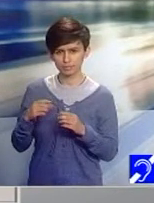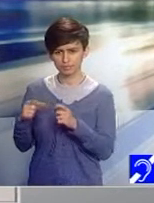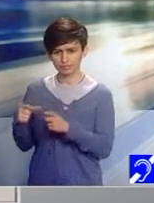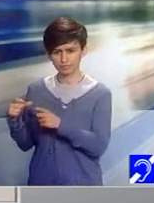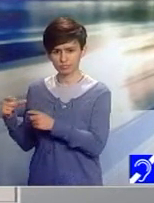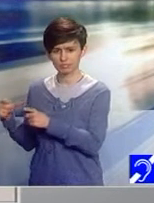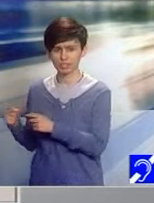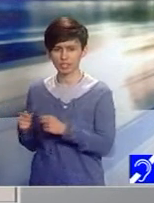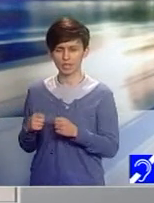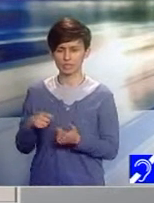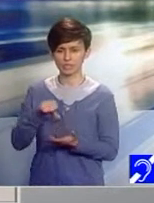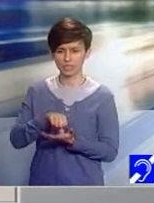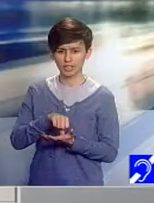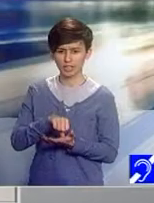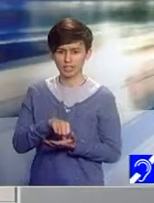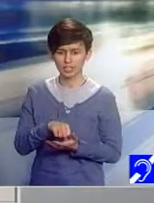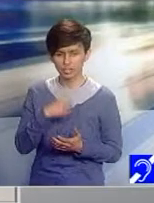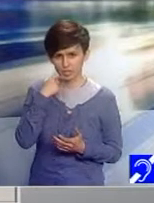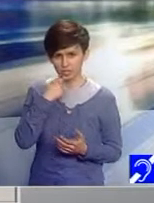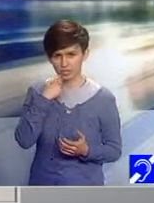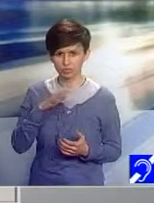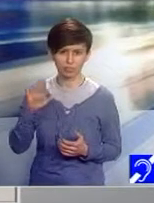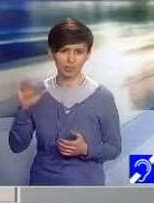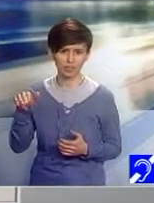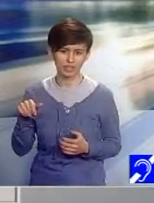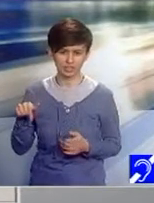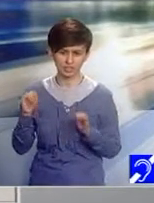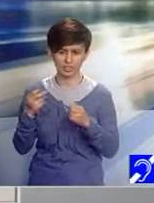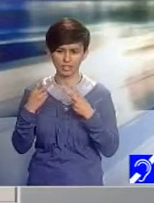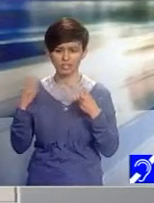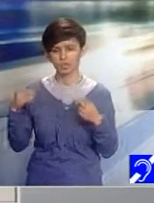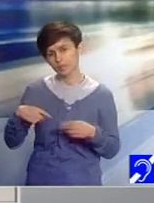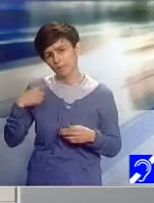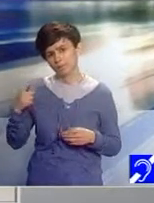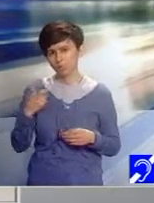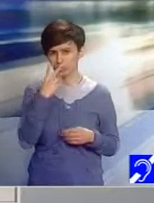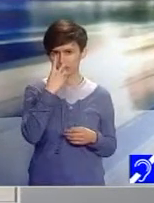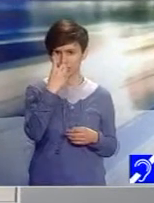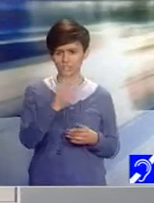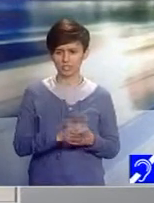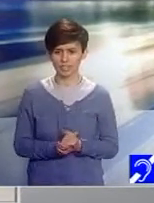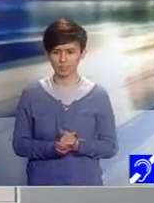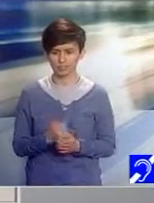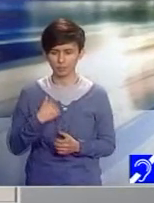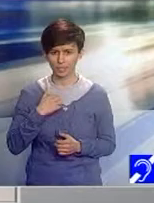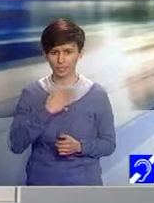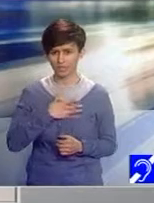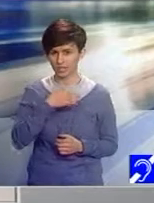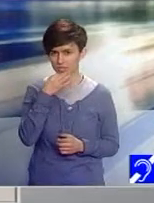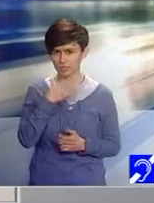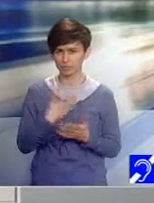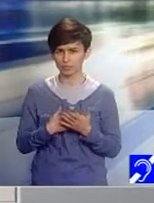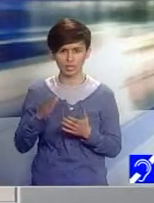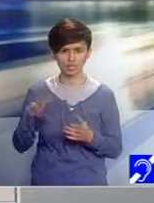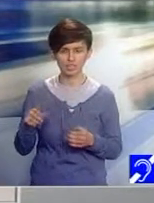sediul Centrului Cultural Rus din Cluj, va avea loc acest eveniment. Deci urmat de vizionare. Urmat de vizionare, întotdeauna. Aici vreau să zic, pentru că aveți întâlniri